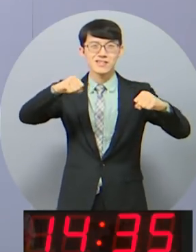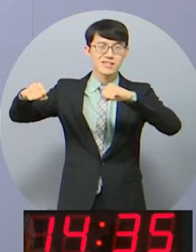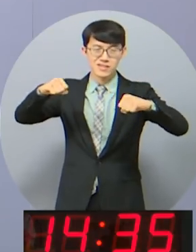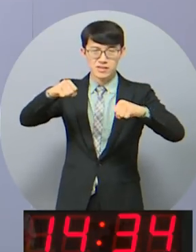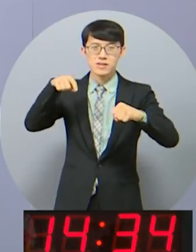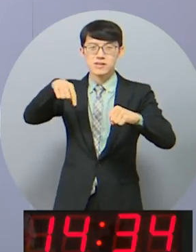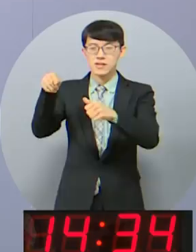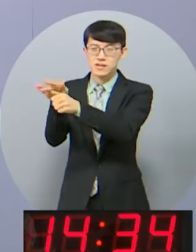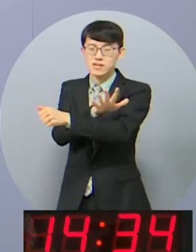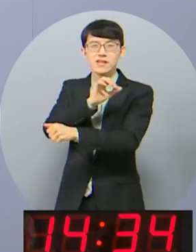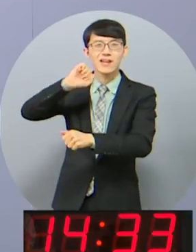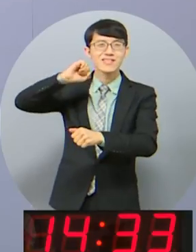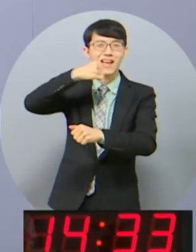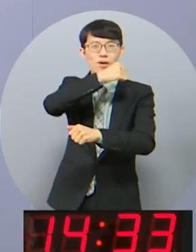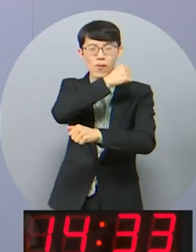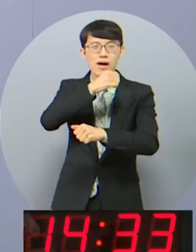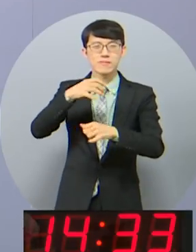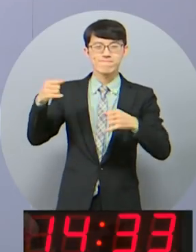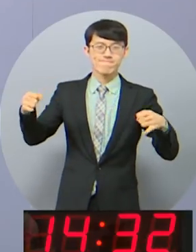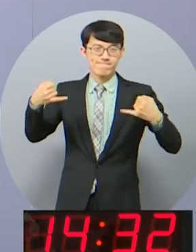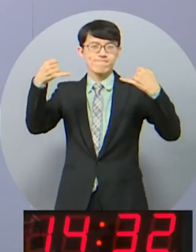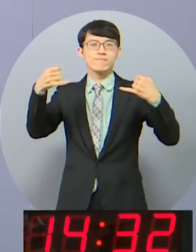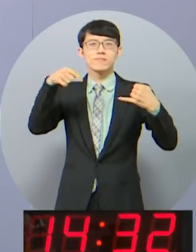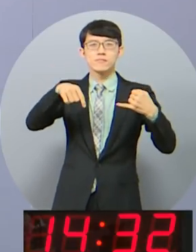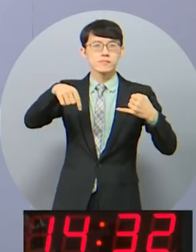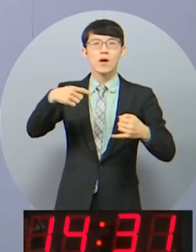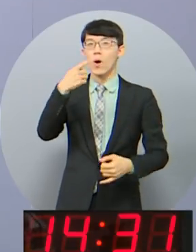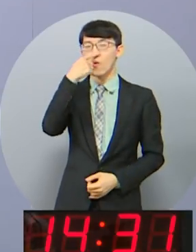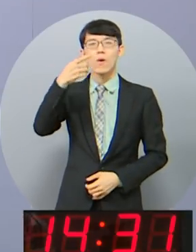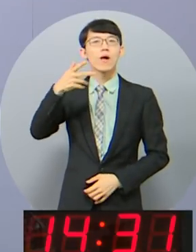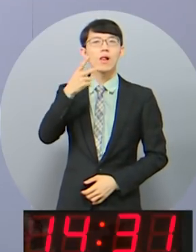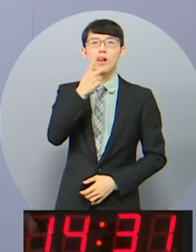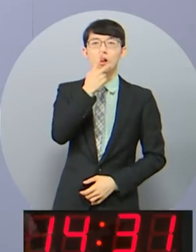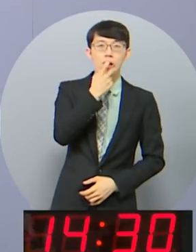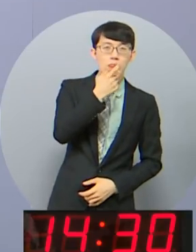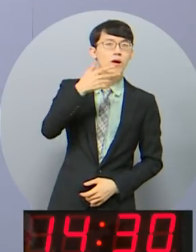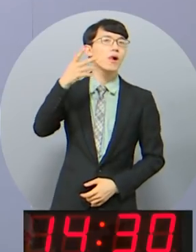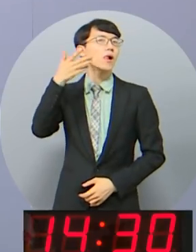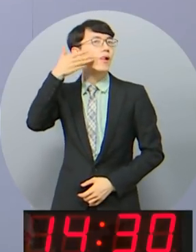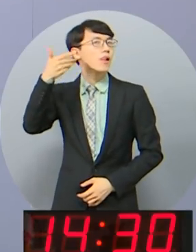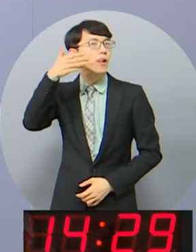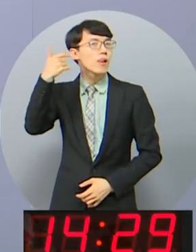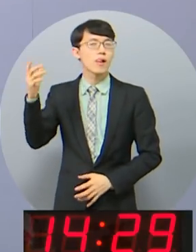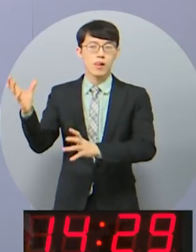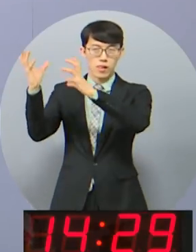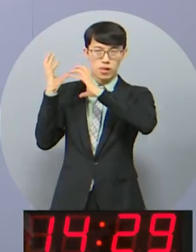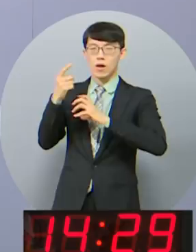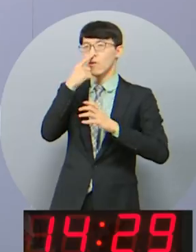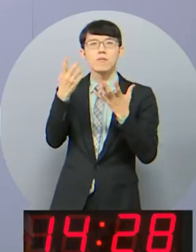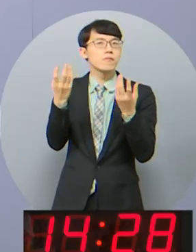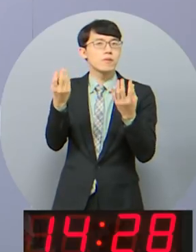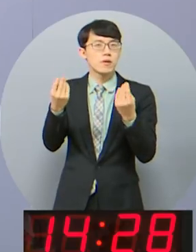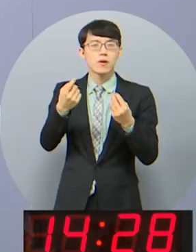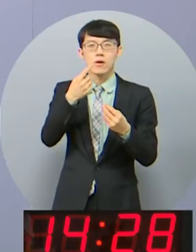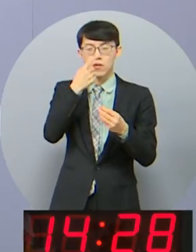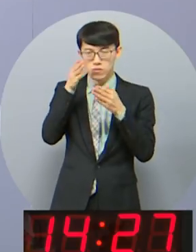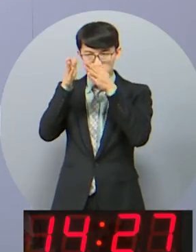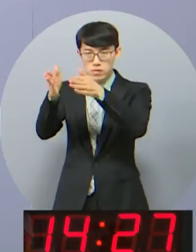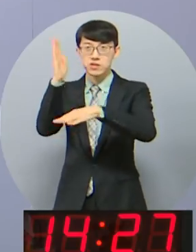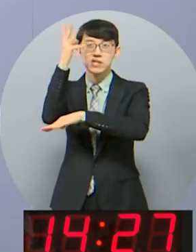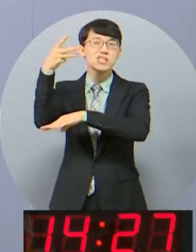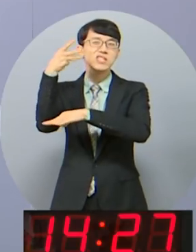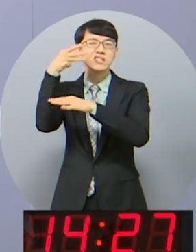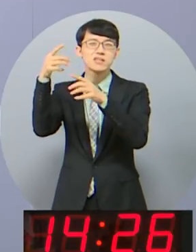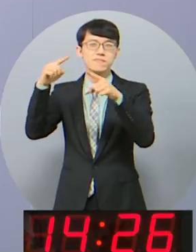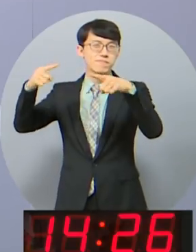与停滞的现况。我没有蓝绿包袱，我不讲政治语言，凭借的是我的财经专